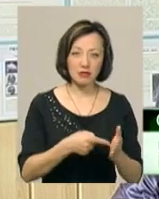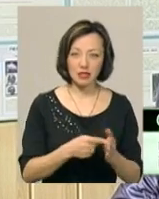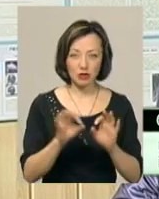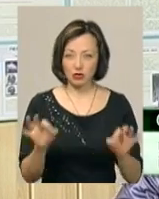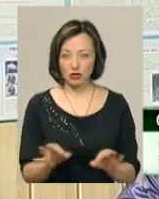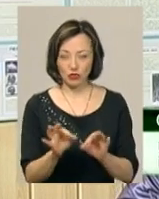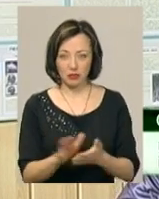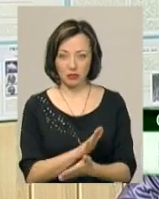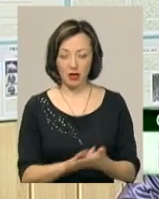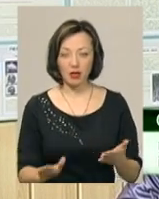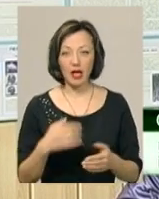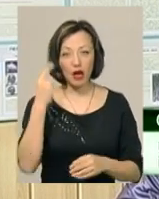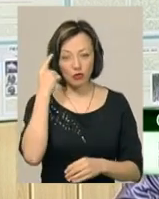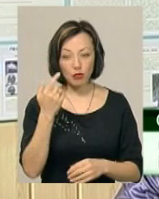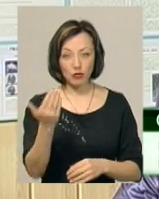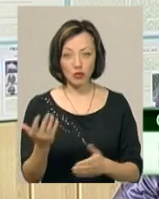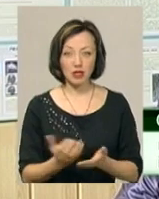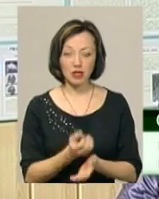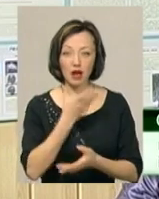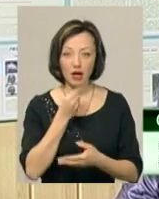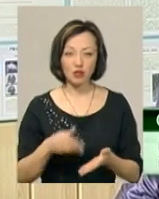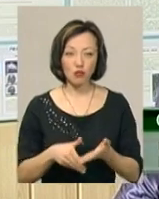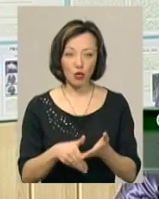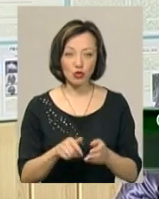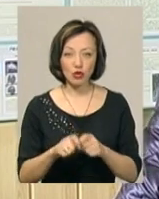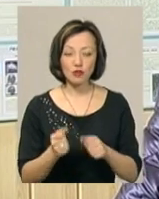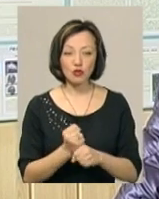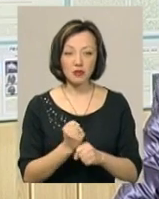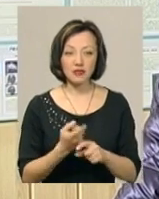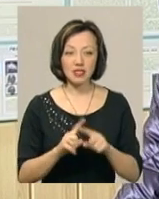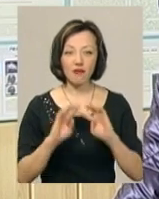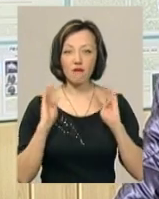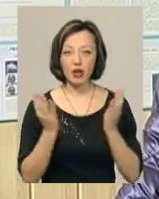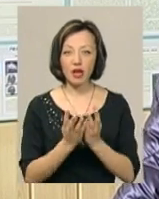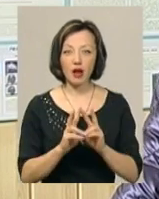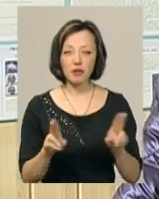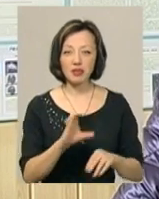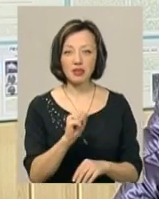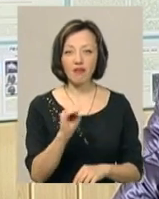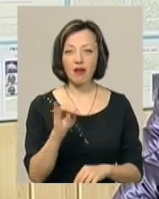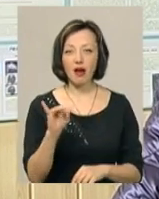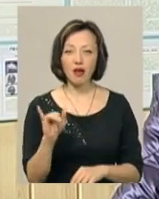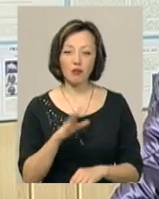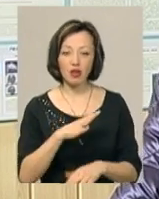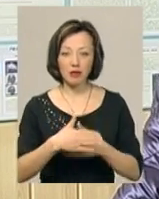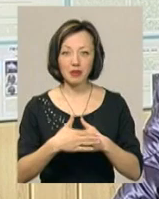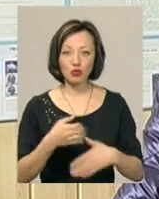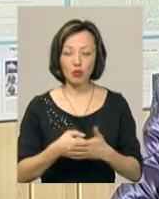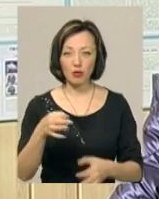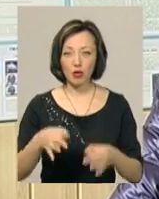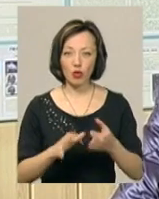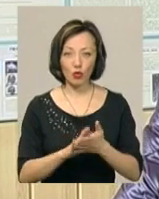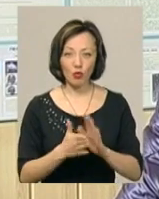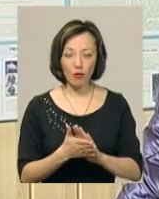звідки. Тому я думаю, якщо б йому знайти гарних спонсорів, і він би зробив ці вольєри типу сафарі-парку, щоб там були якісь наближені до природних